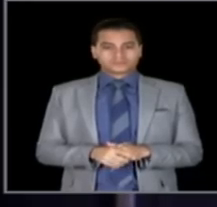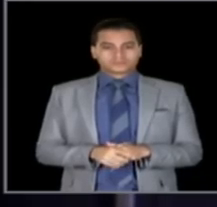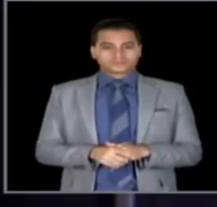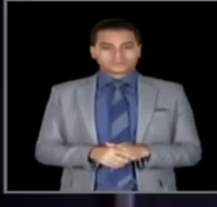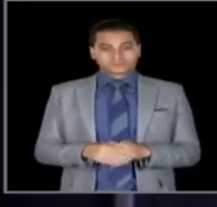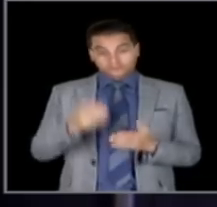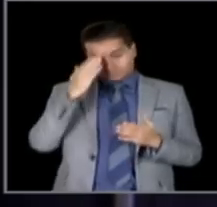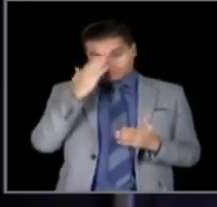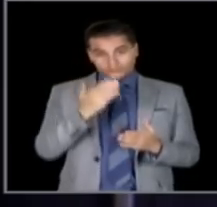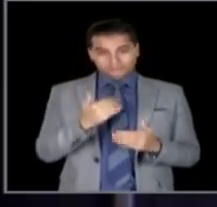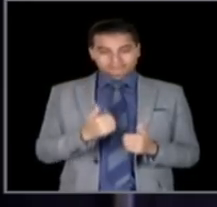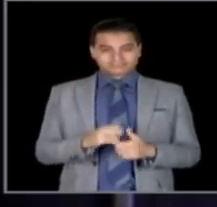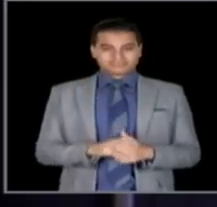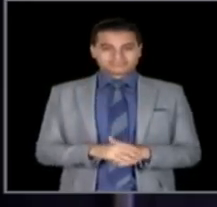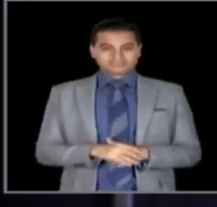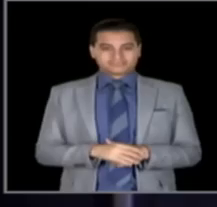شكراً.